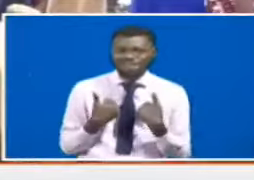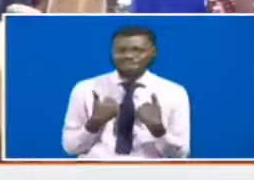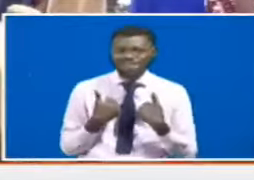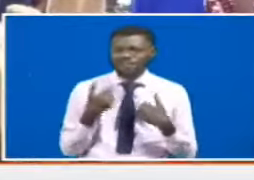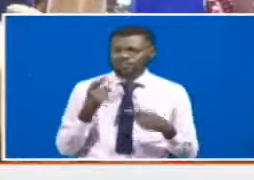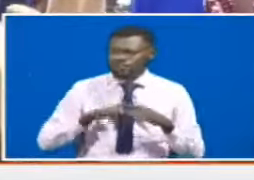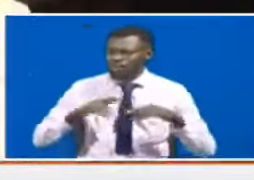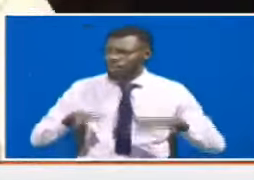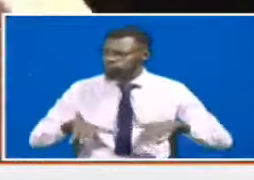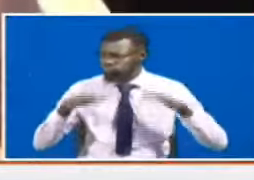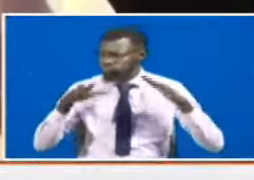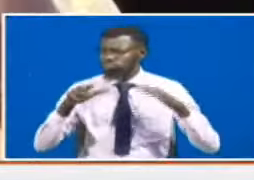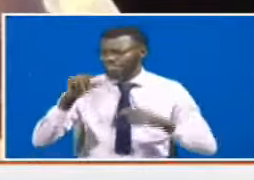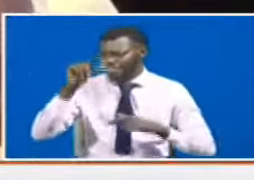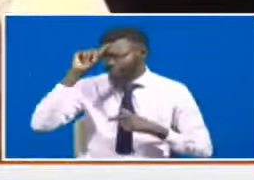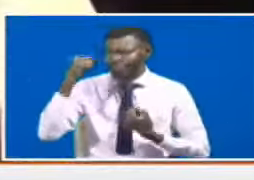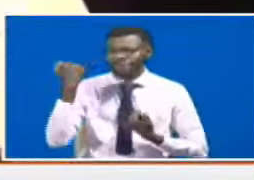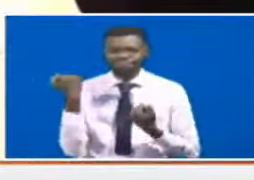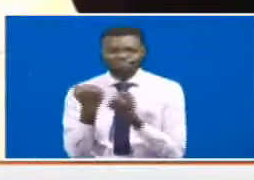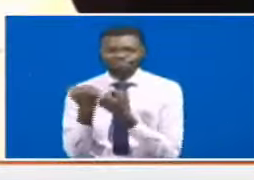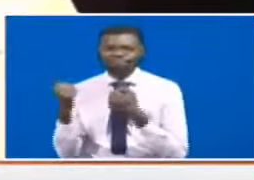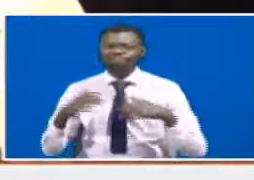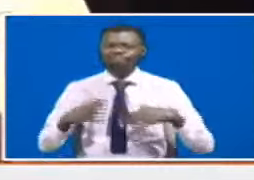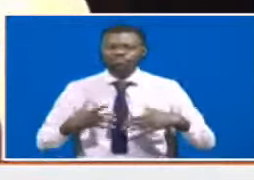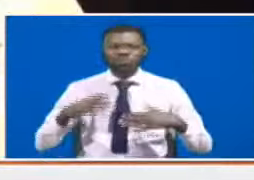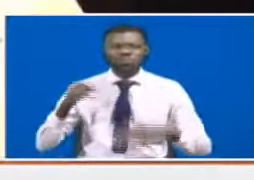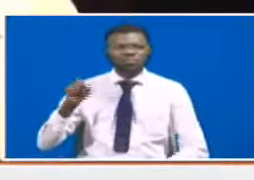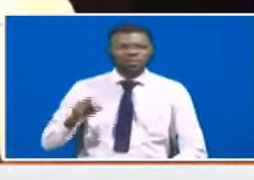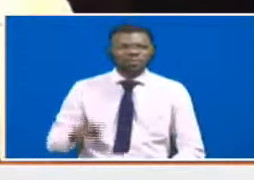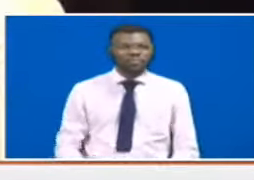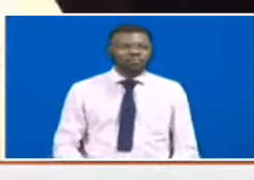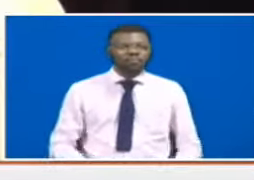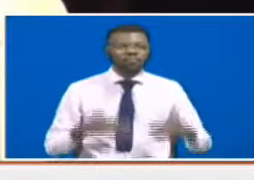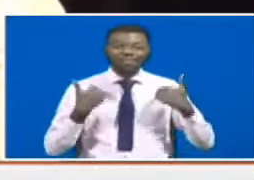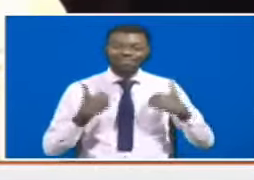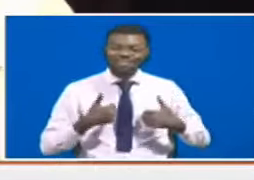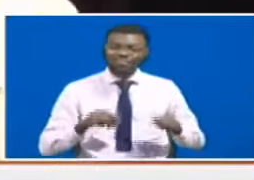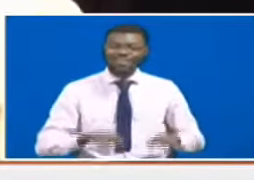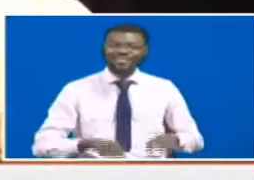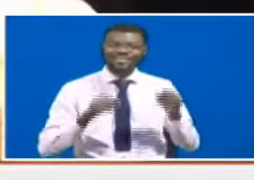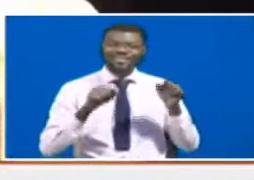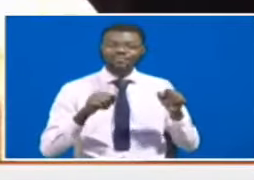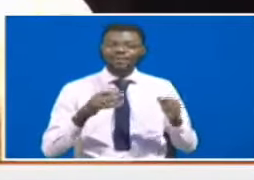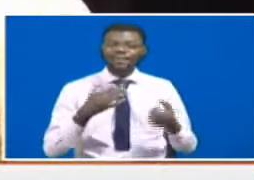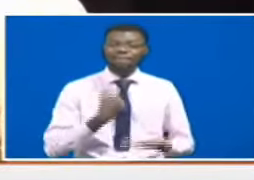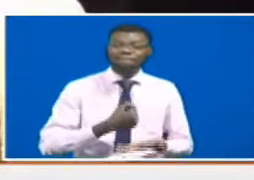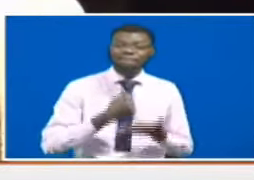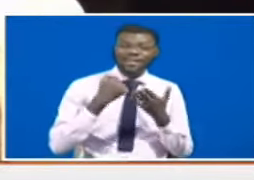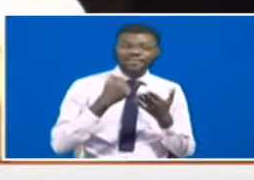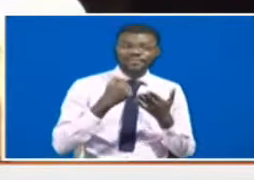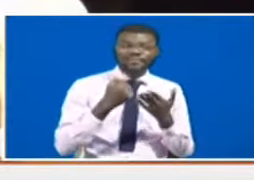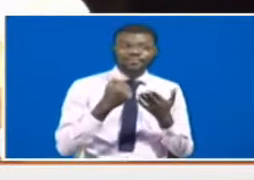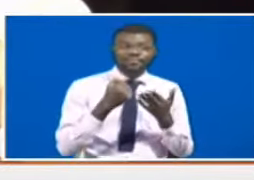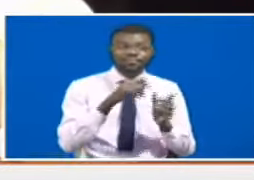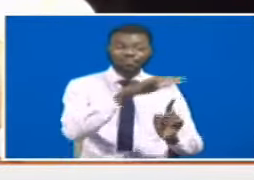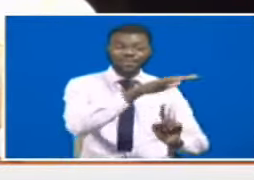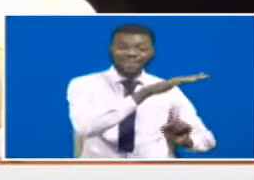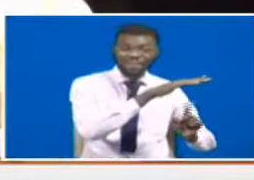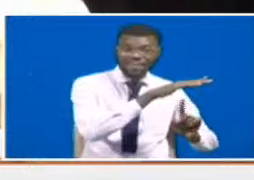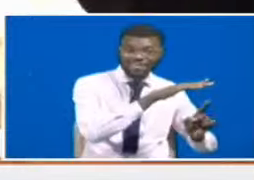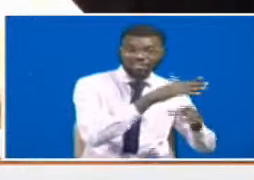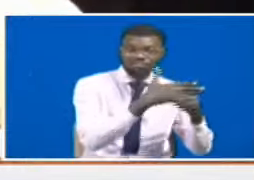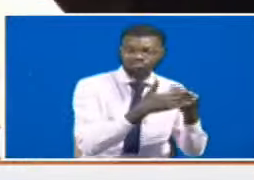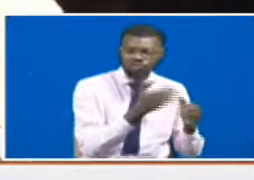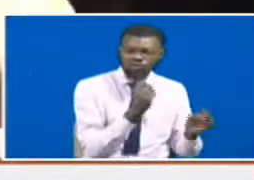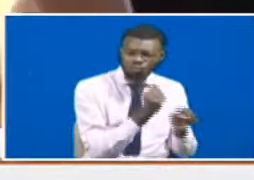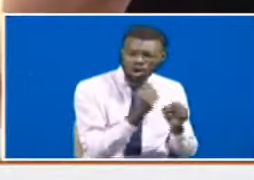na mafuriko. Mimi kama chairman wa budget nataka nieleze na the national treasury ambao tunafanya kazi kwa ukaribu